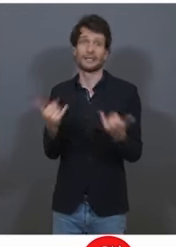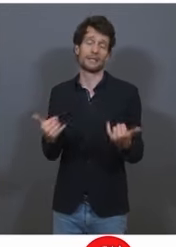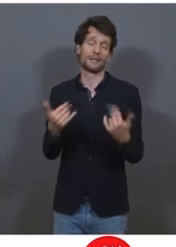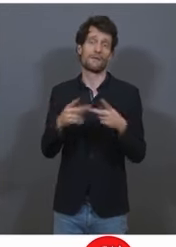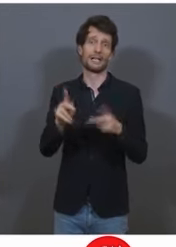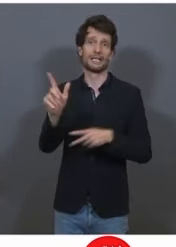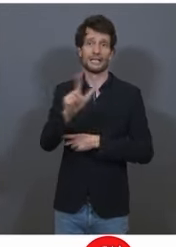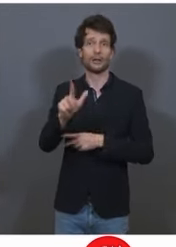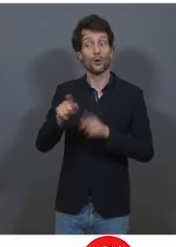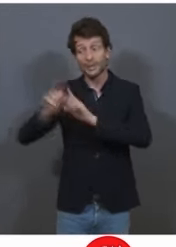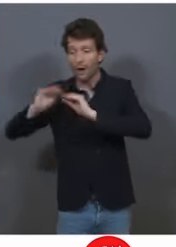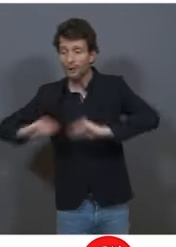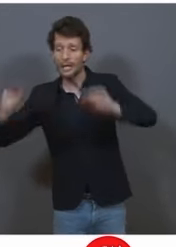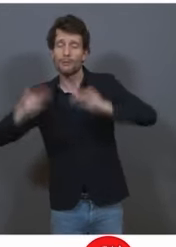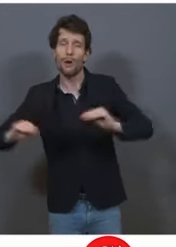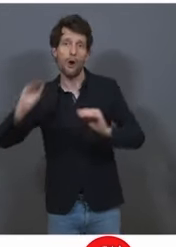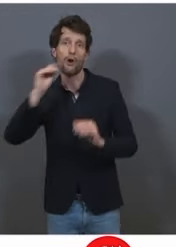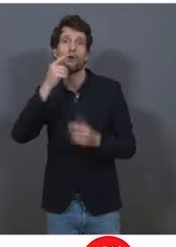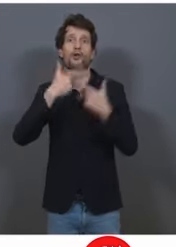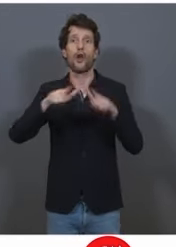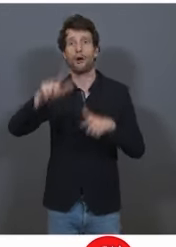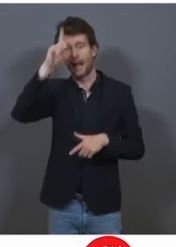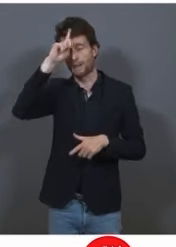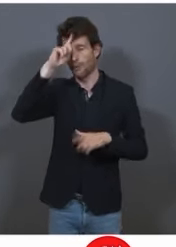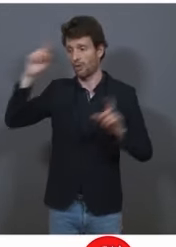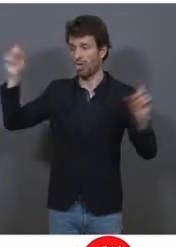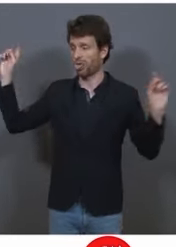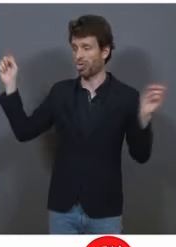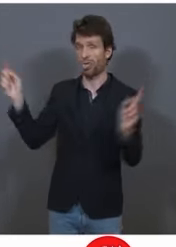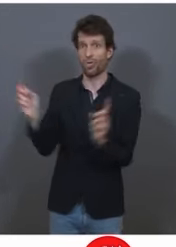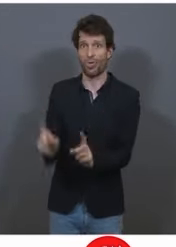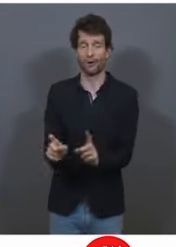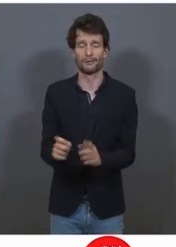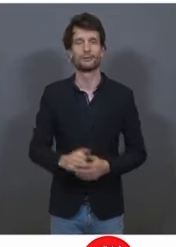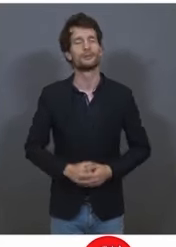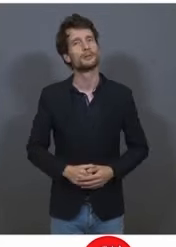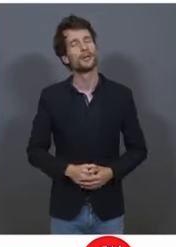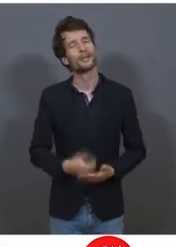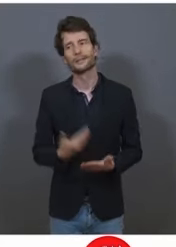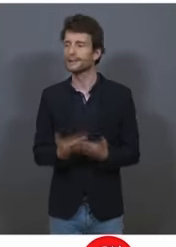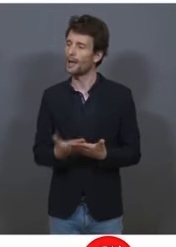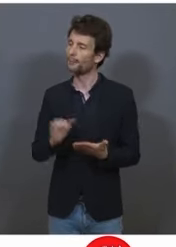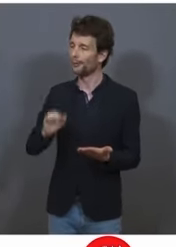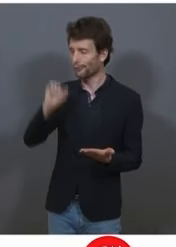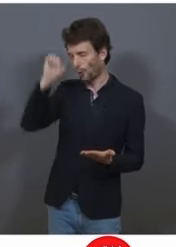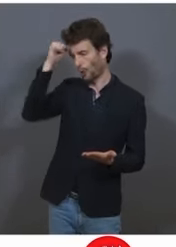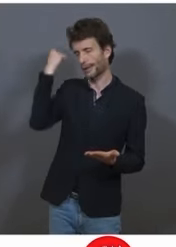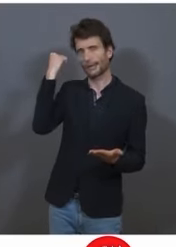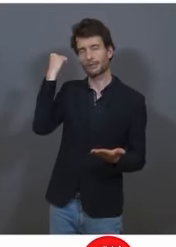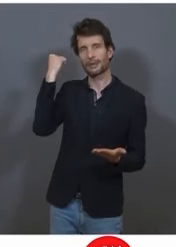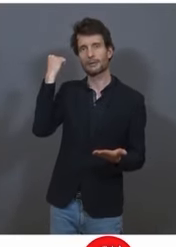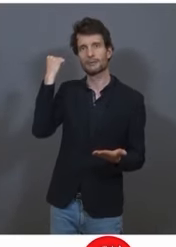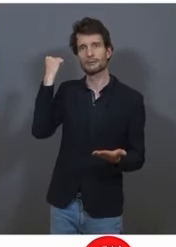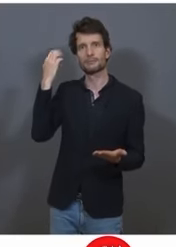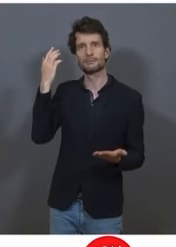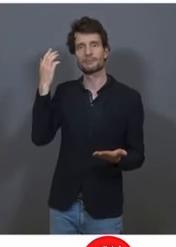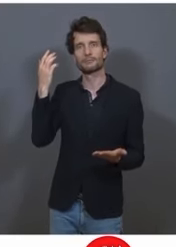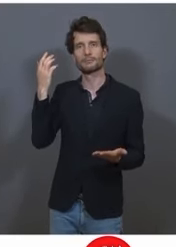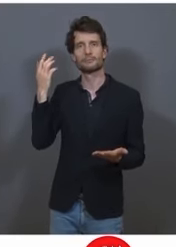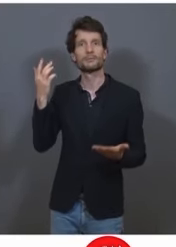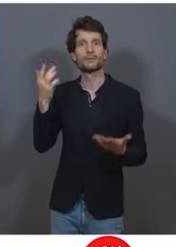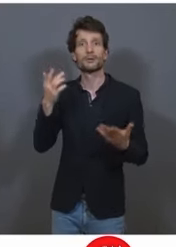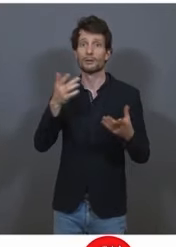important de l'enseignement de la langue allemande dans notre pays. C'est un fait regrettable, plus que le résultat d'une absence de